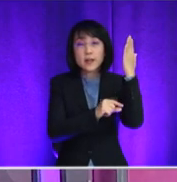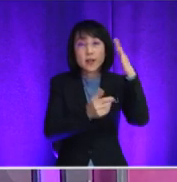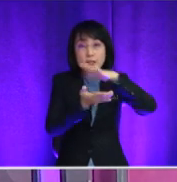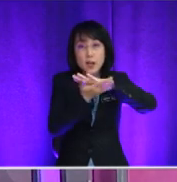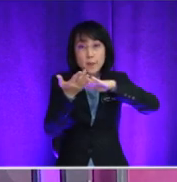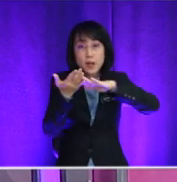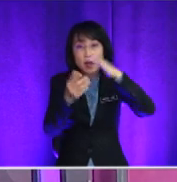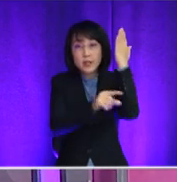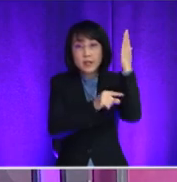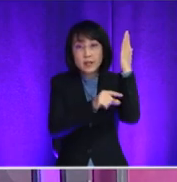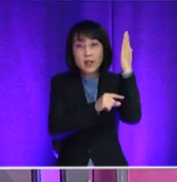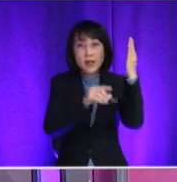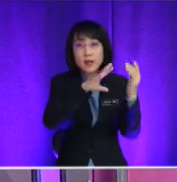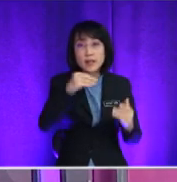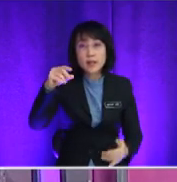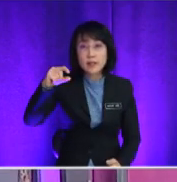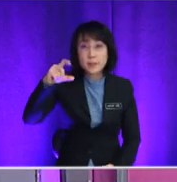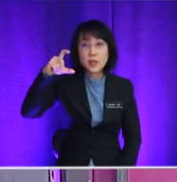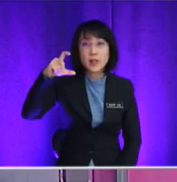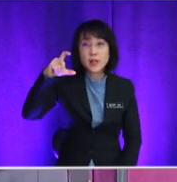tengok pada lukisan kita ini